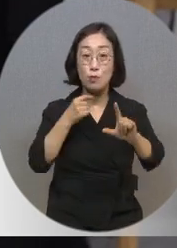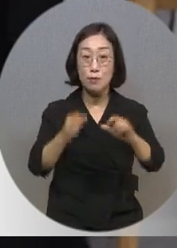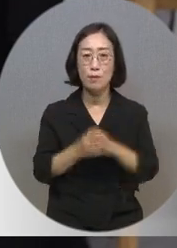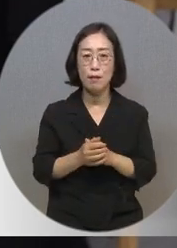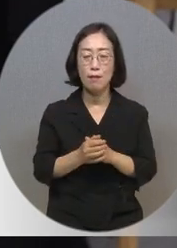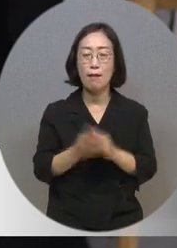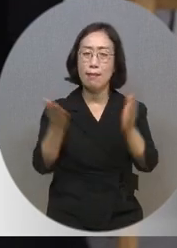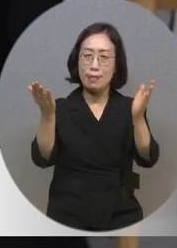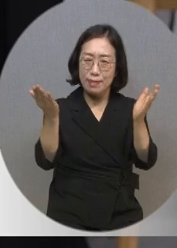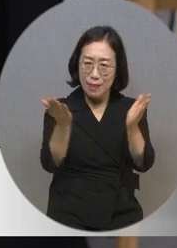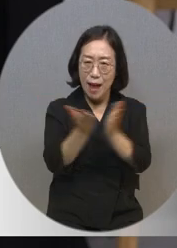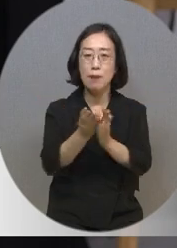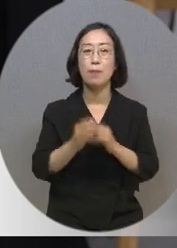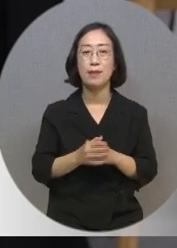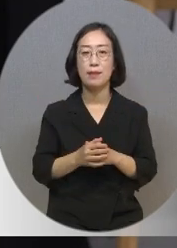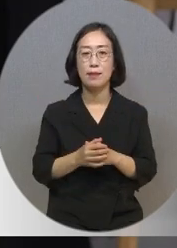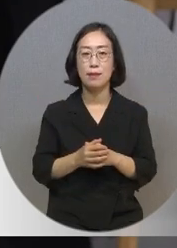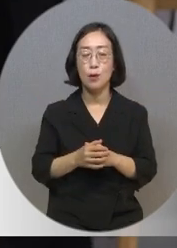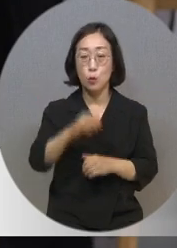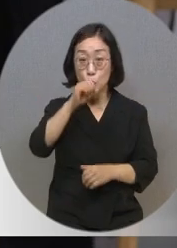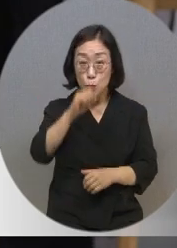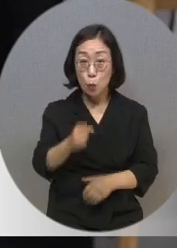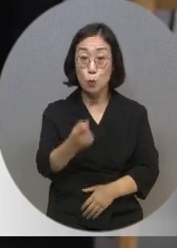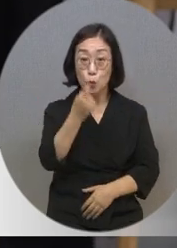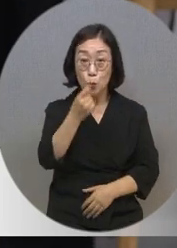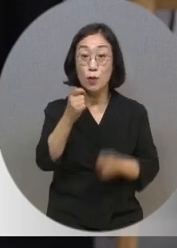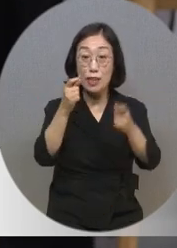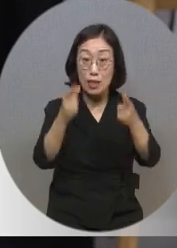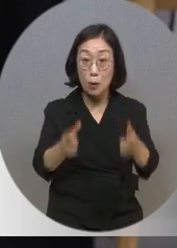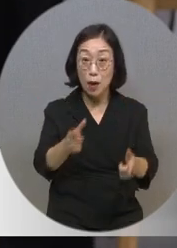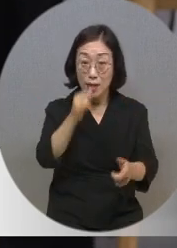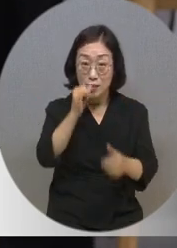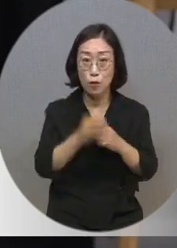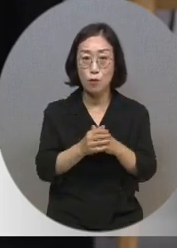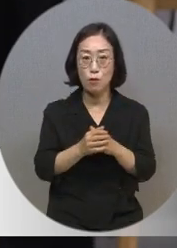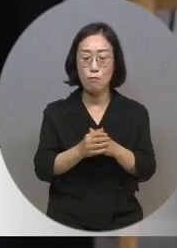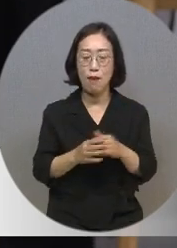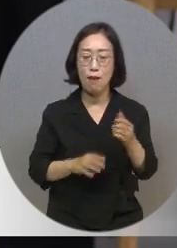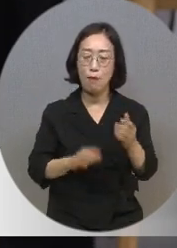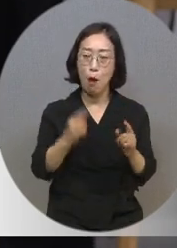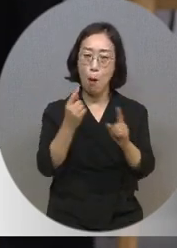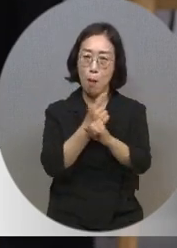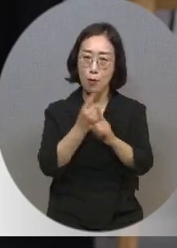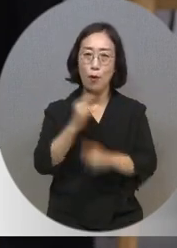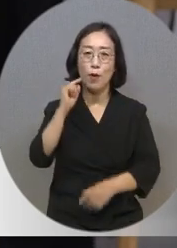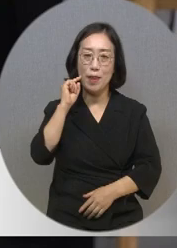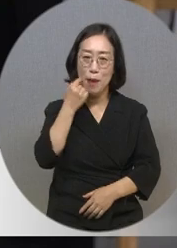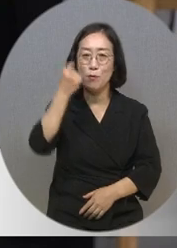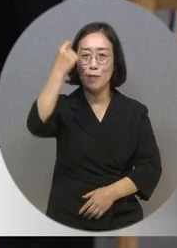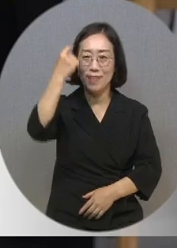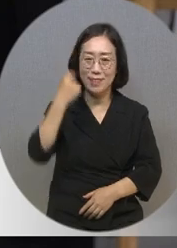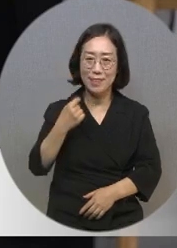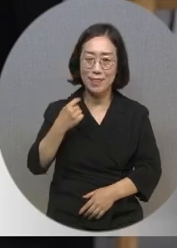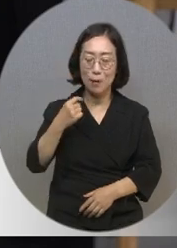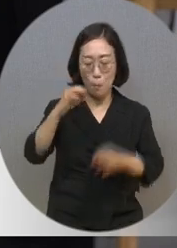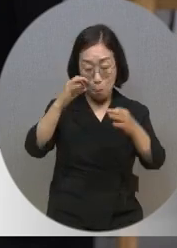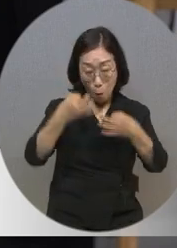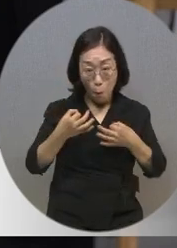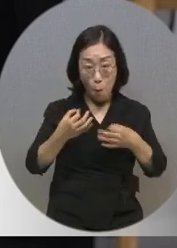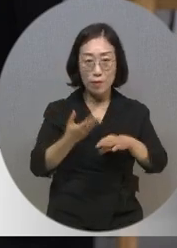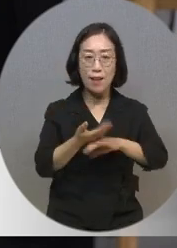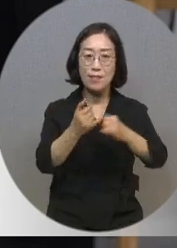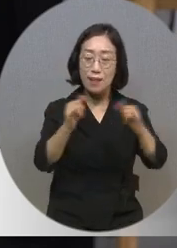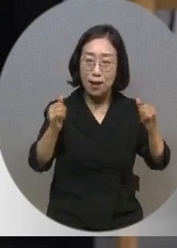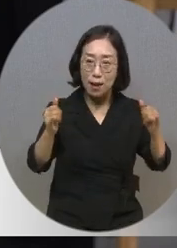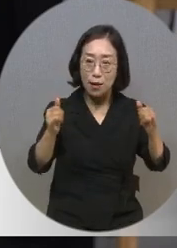거기에 딱 부합되는 이런 좋은 프로그램이 있어서 점점 제가 아름다워지는 걸 저 스스로도 느끼지만 주변에서